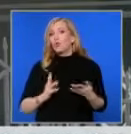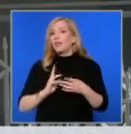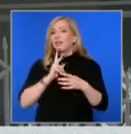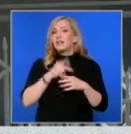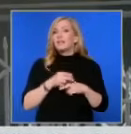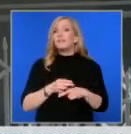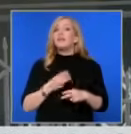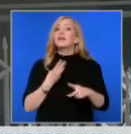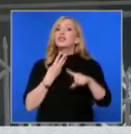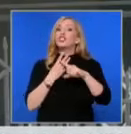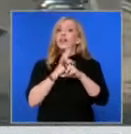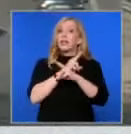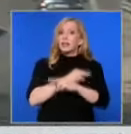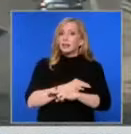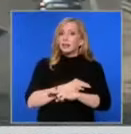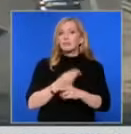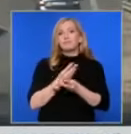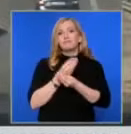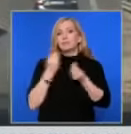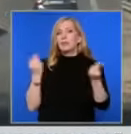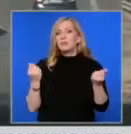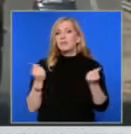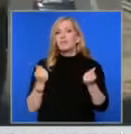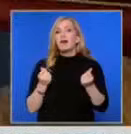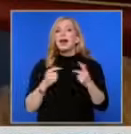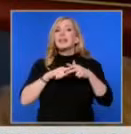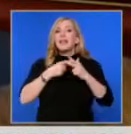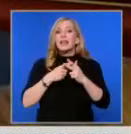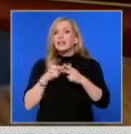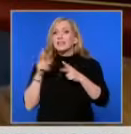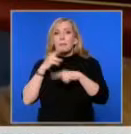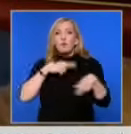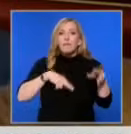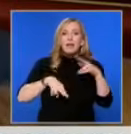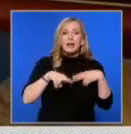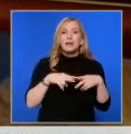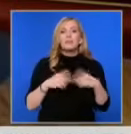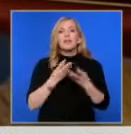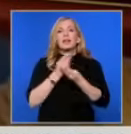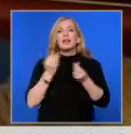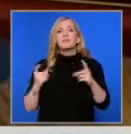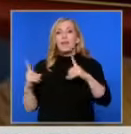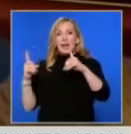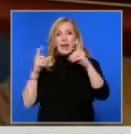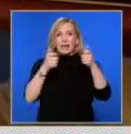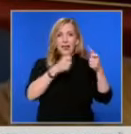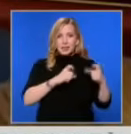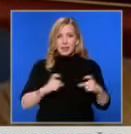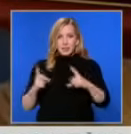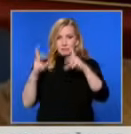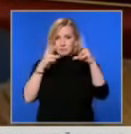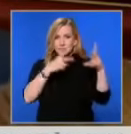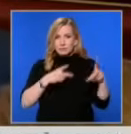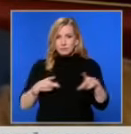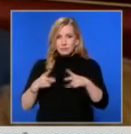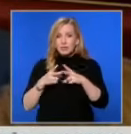Шенген заради липсата на достатъчно техника за проверка. Количеството рентгени са ограничени. Имаме предвидено в бюджета тази година да